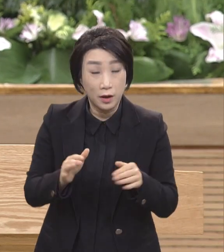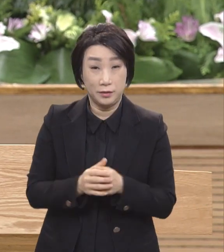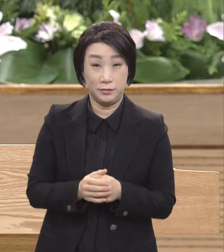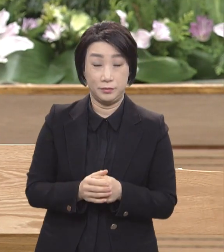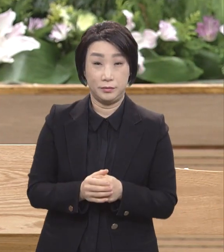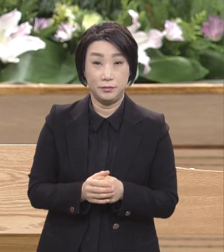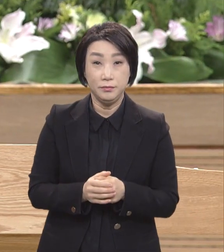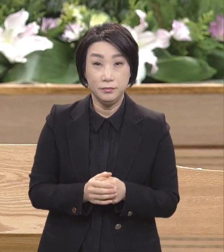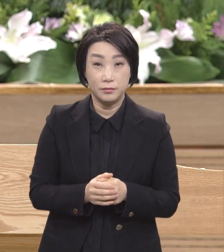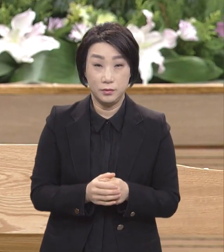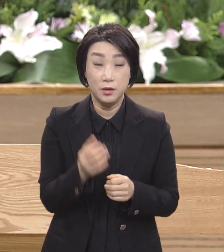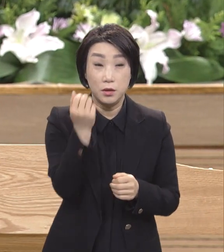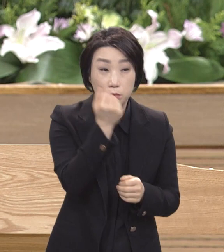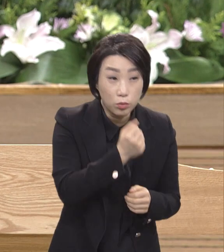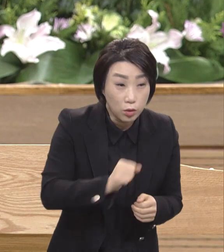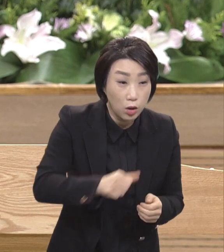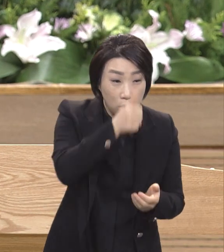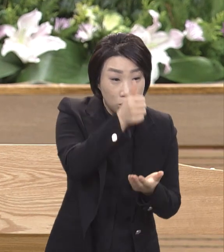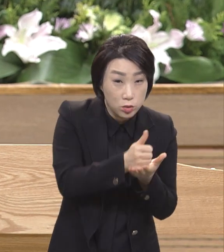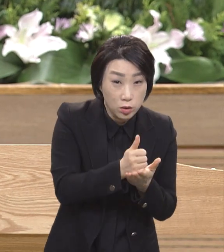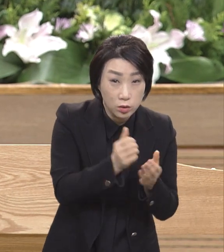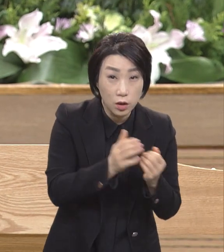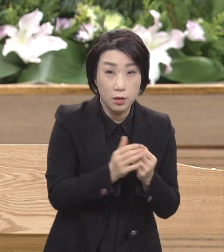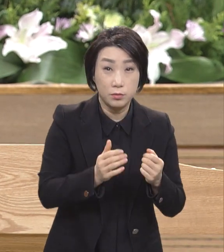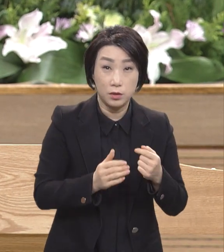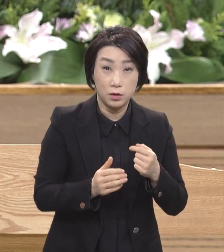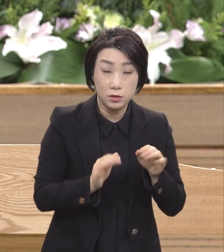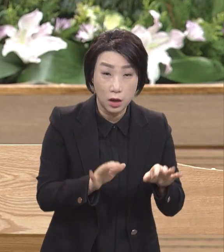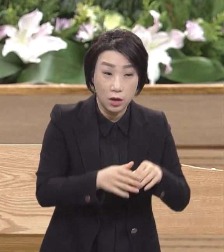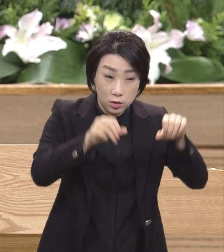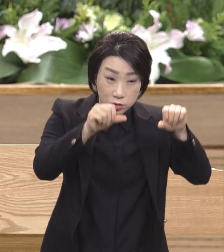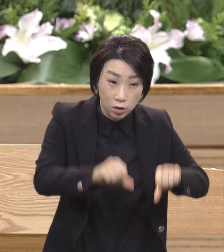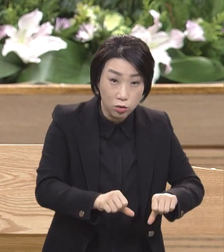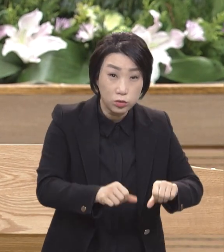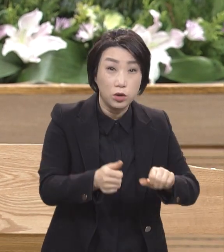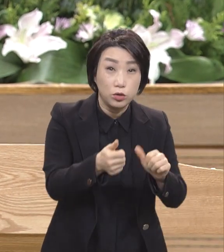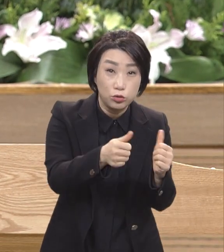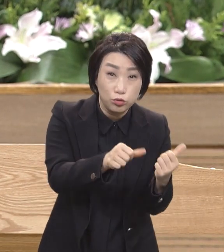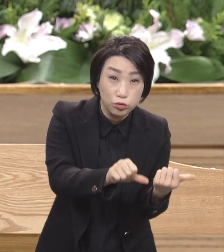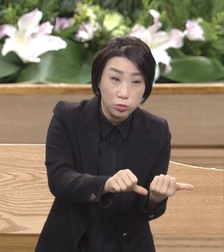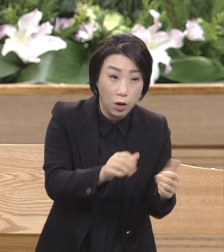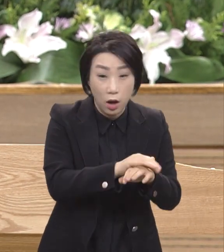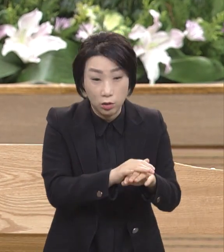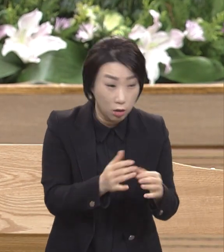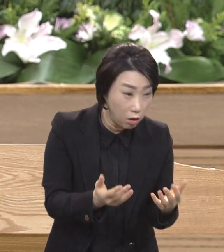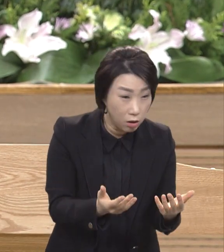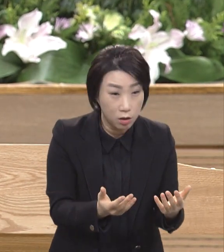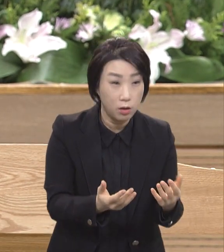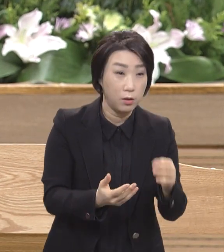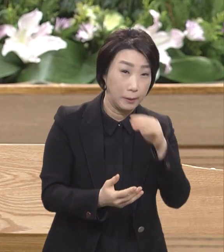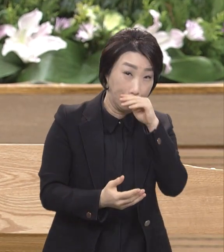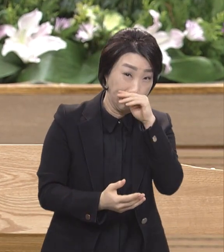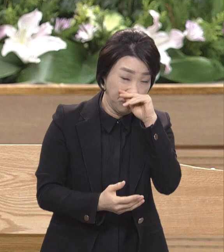그래서 자기들이 불순종한 죄로 저주와 죽음을 해결하려고